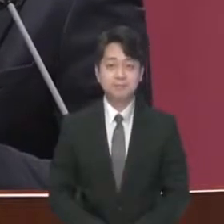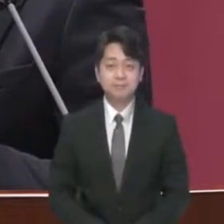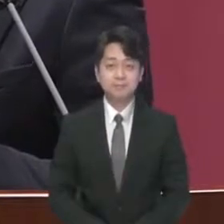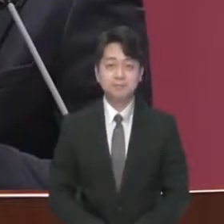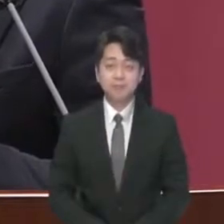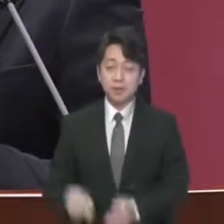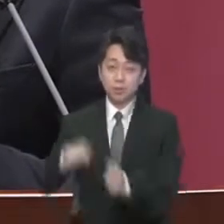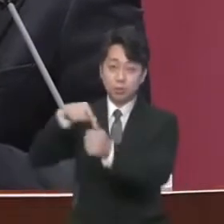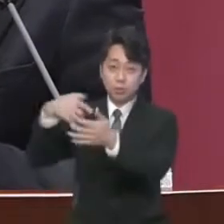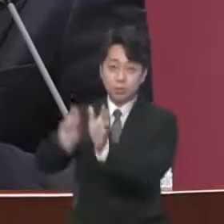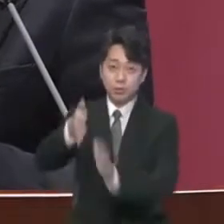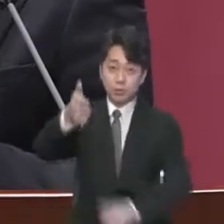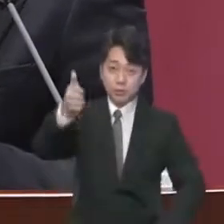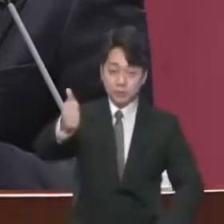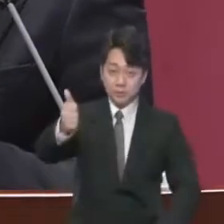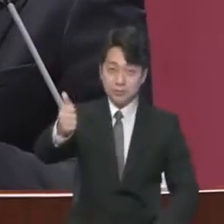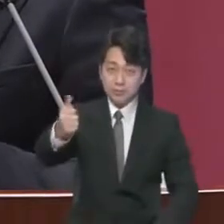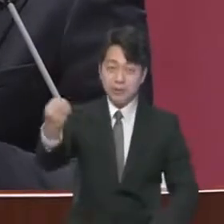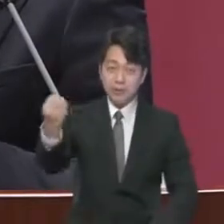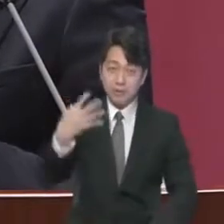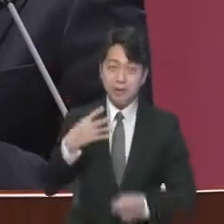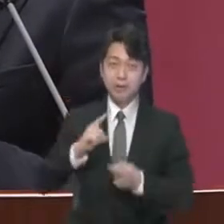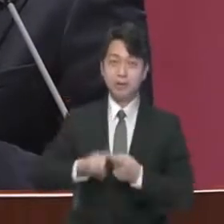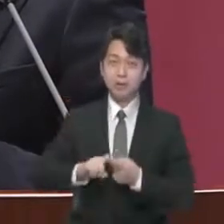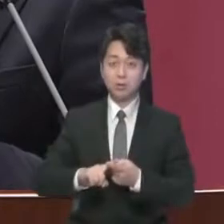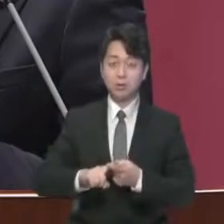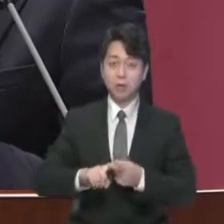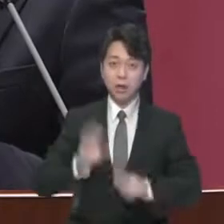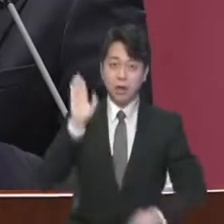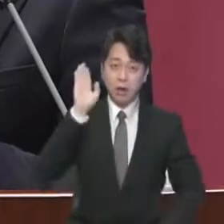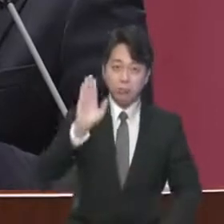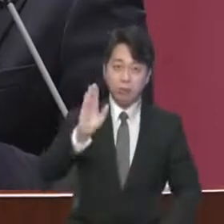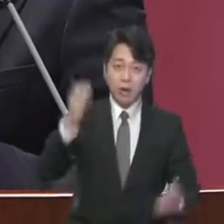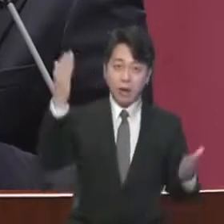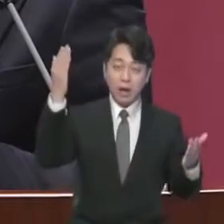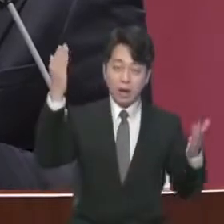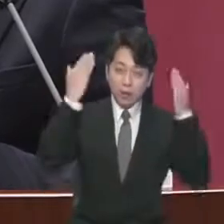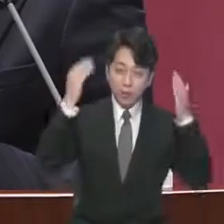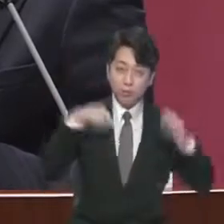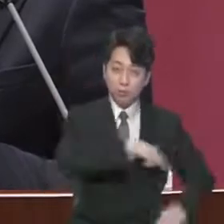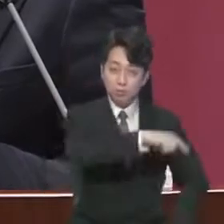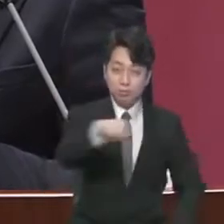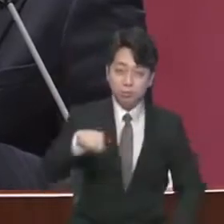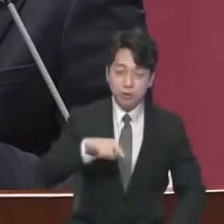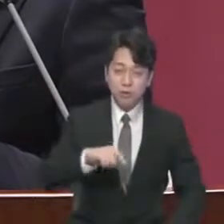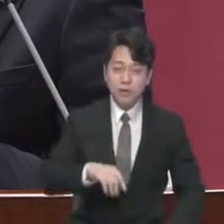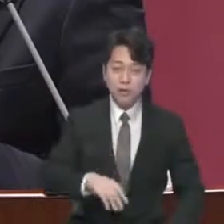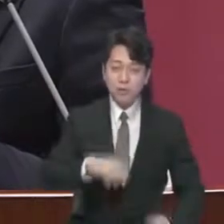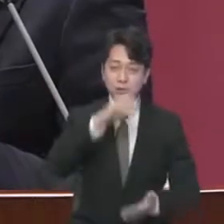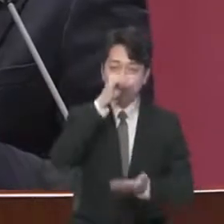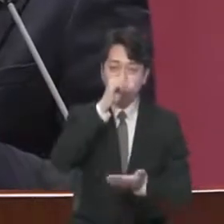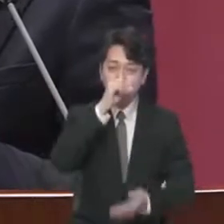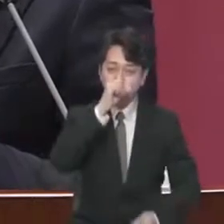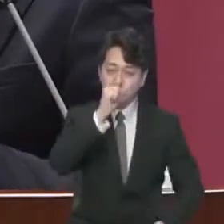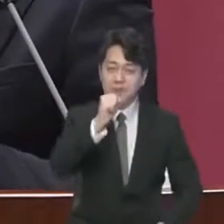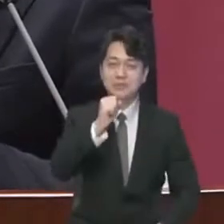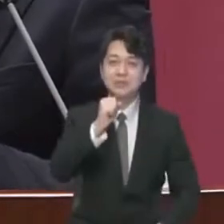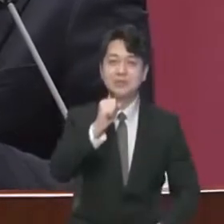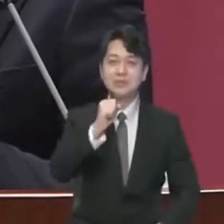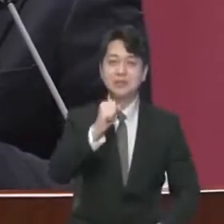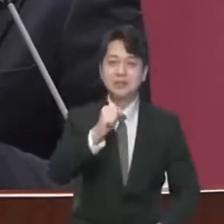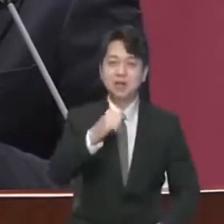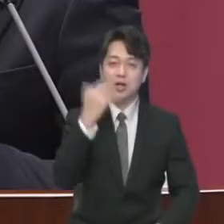우리 학교가 그렇게 정상적인 건전한 성교육을 할 수 있기를 저도 바랍니다. 하지만 이 여가부가